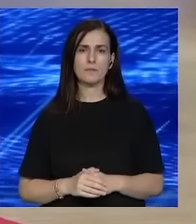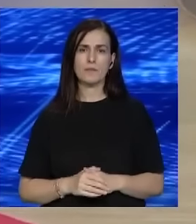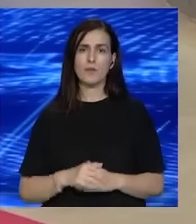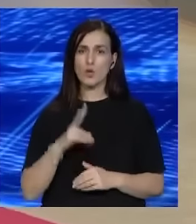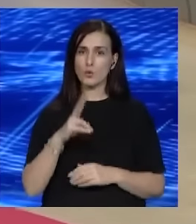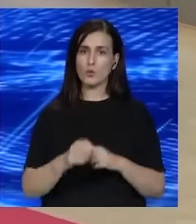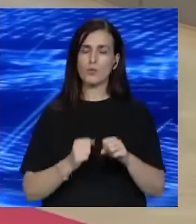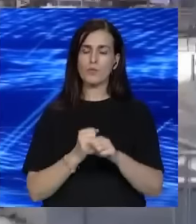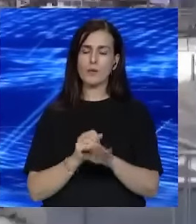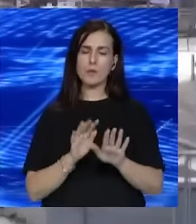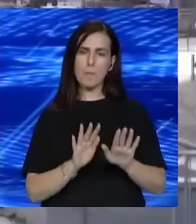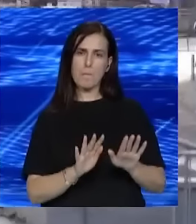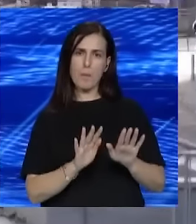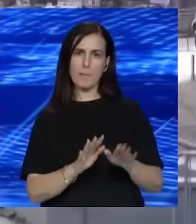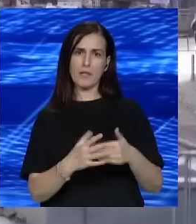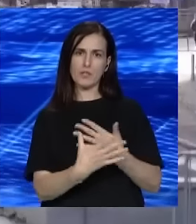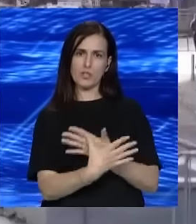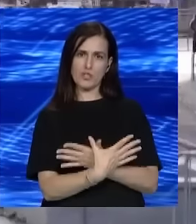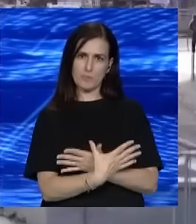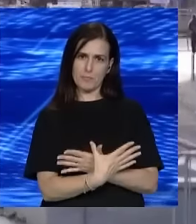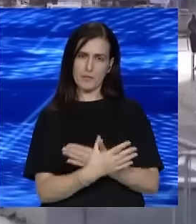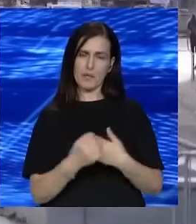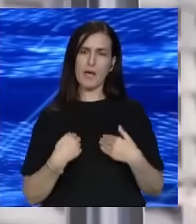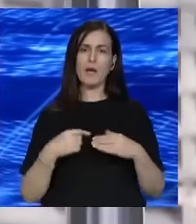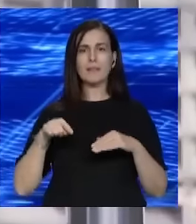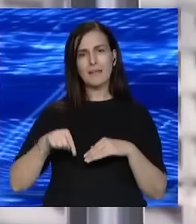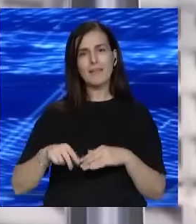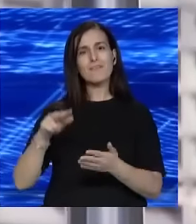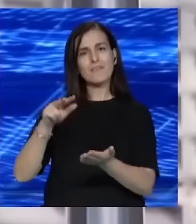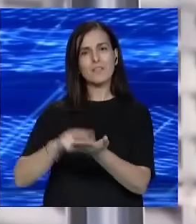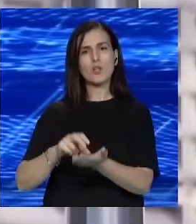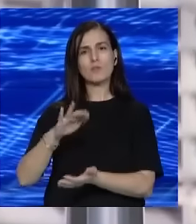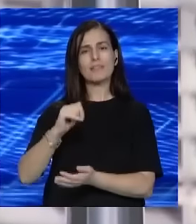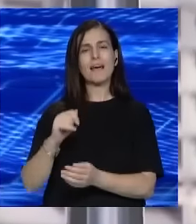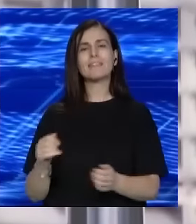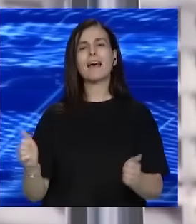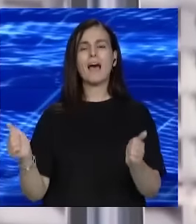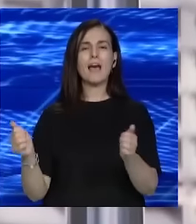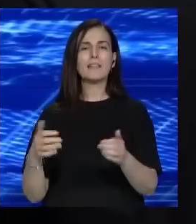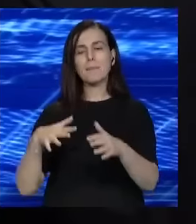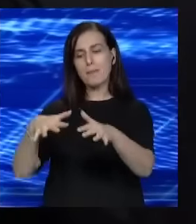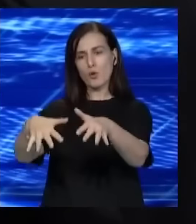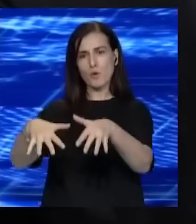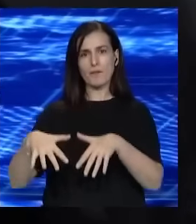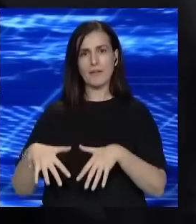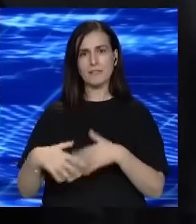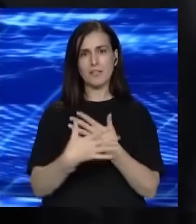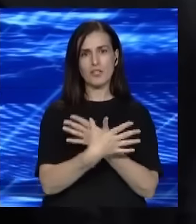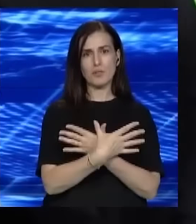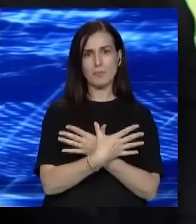Pas 2 vjetësh pritja më në fund ka një datë për konferencën e dytë ndërqeveritare Shqipëri-Bashkimi Evropian.